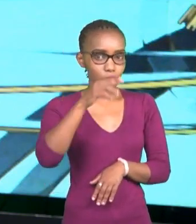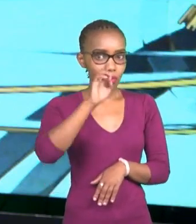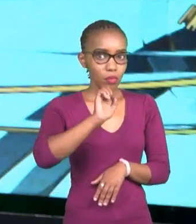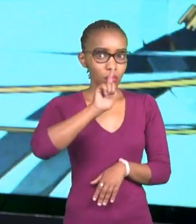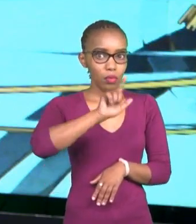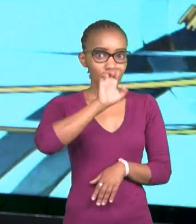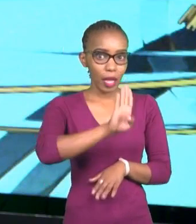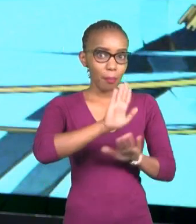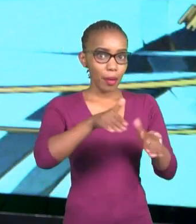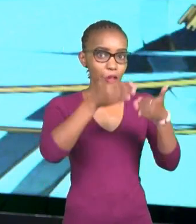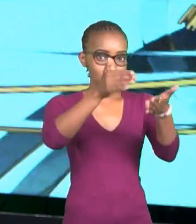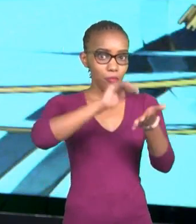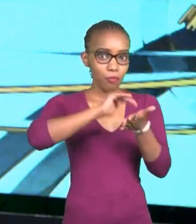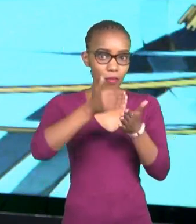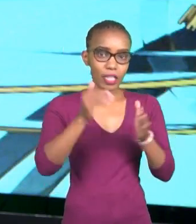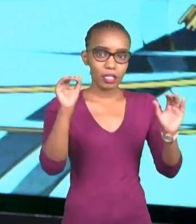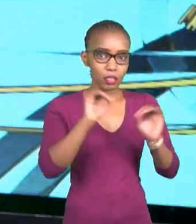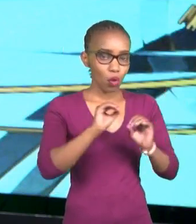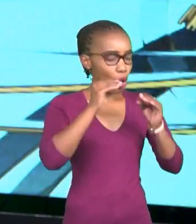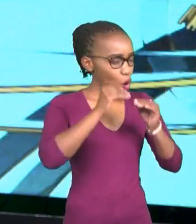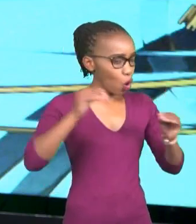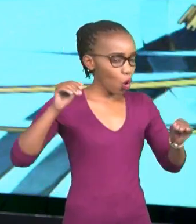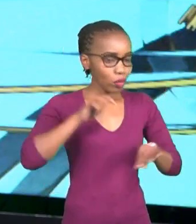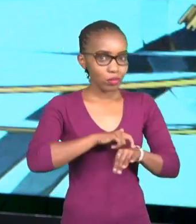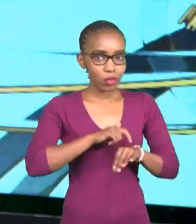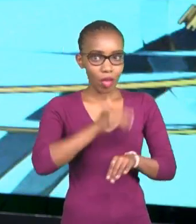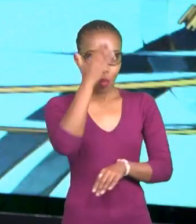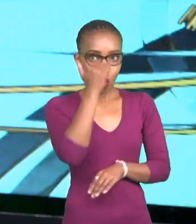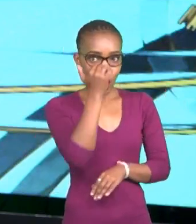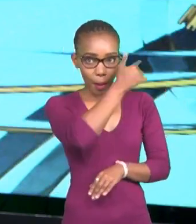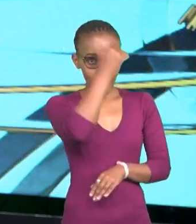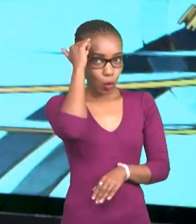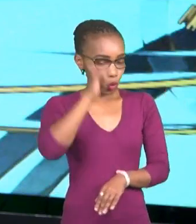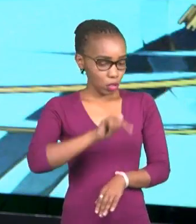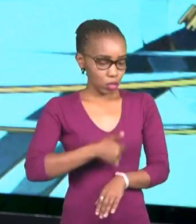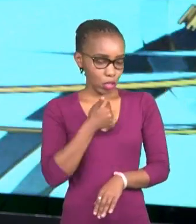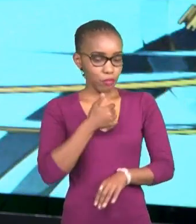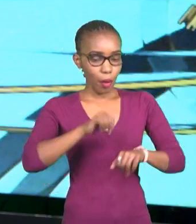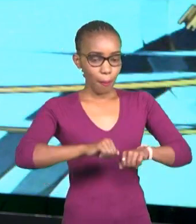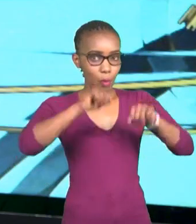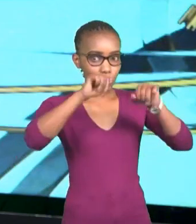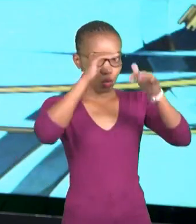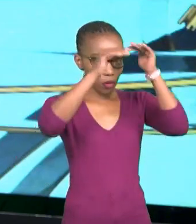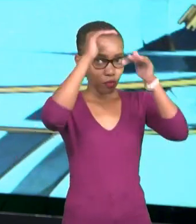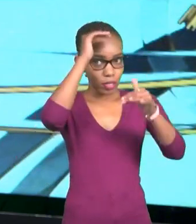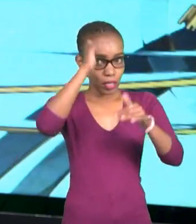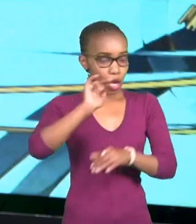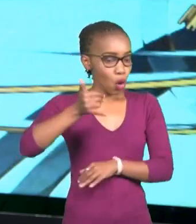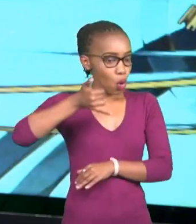kuwa wakirelease pesa of a long period of time. Kwa nini? Mimi ni mwenyewe nikuwa mwenyekiti wa universities,